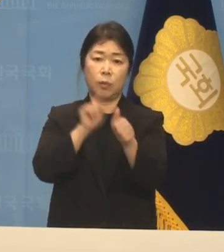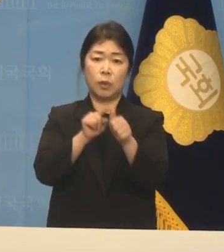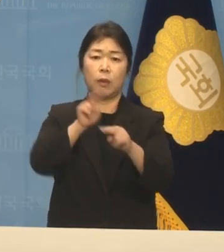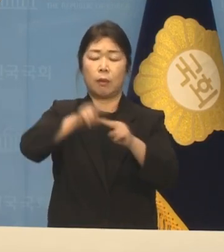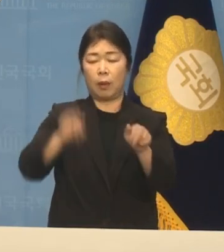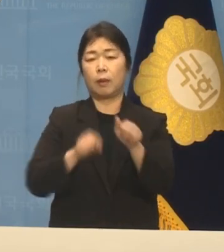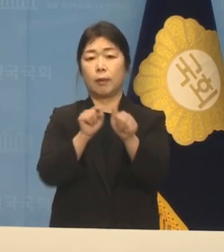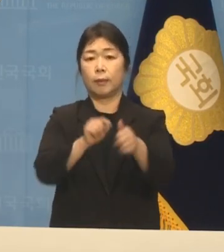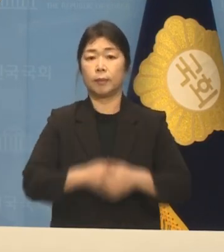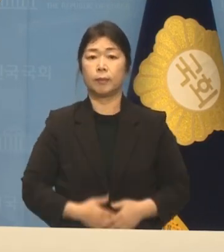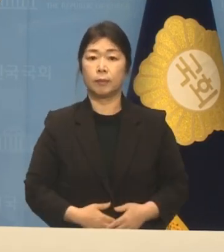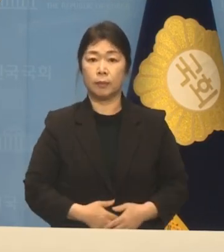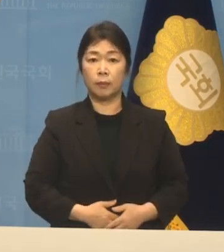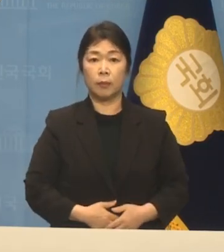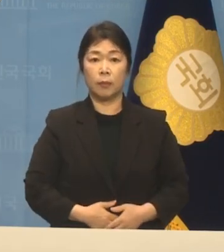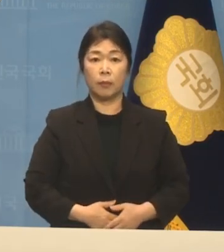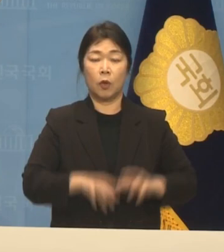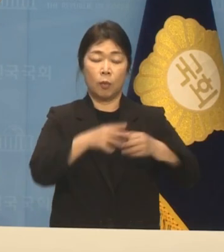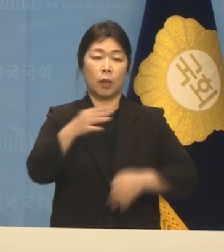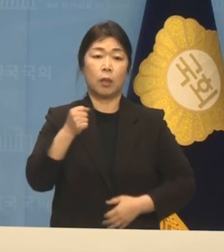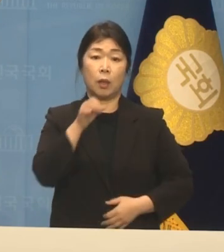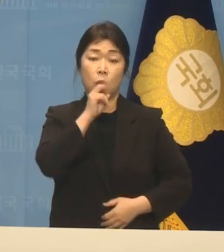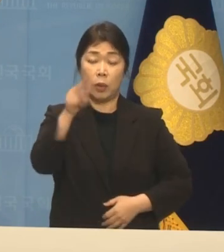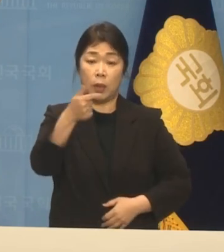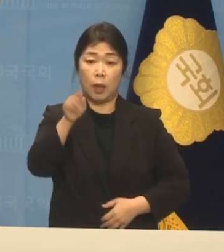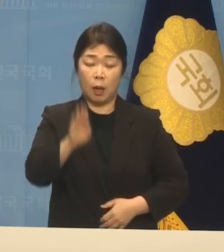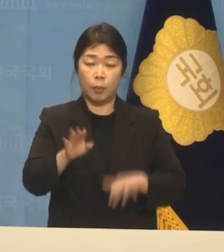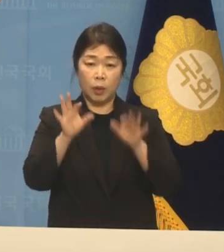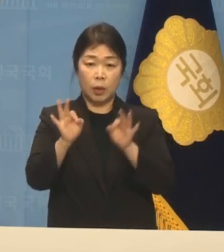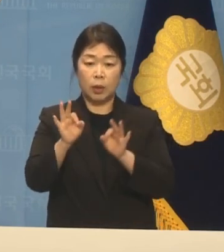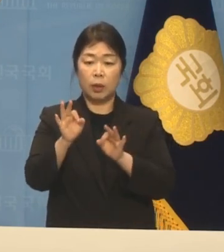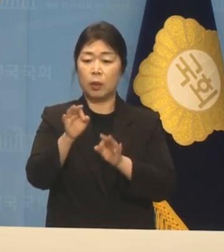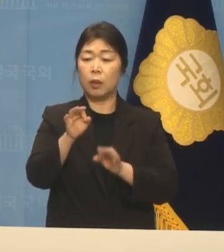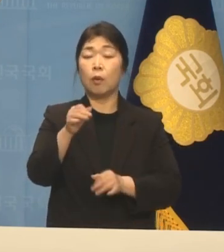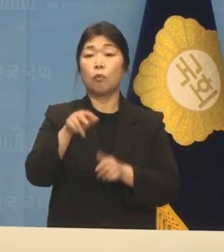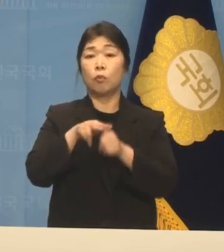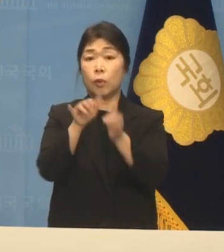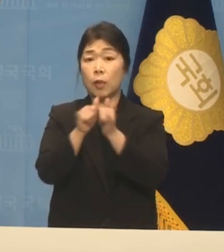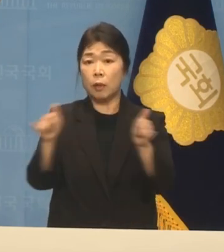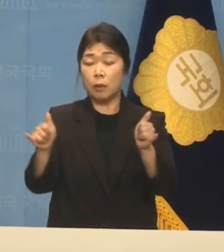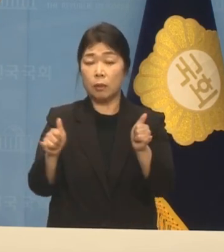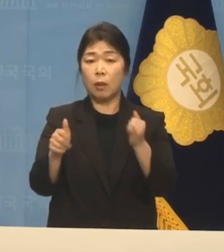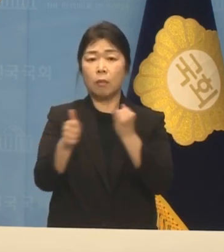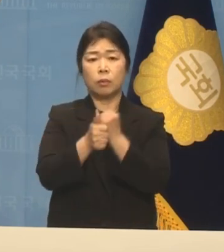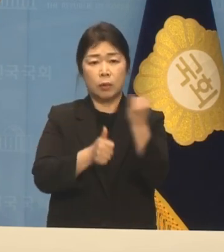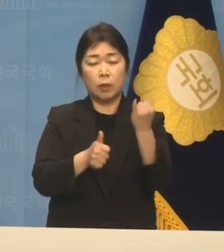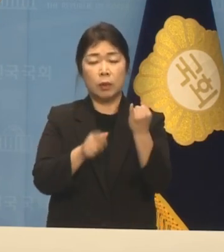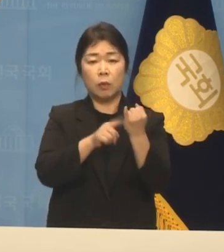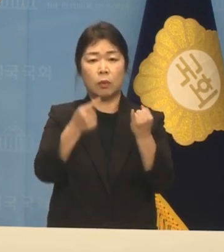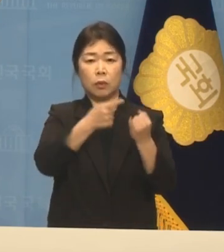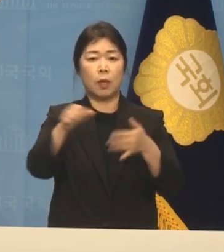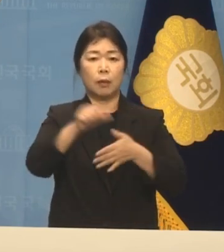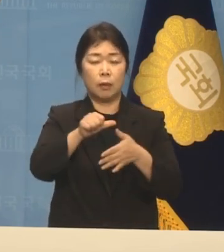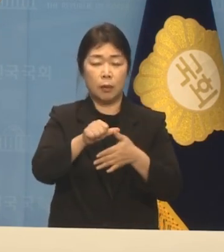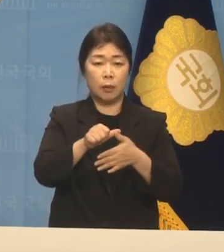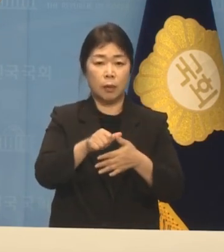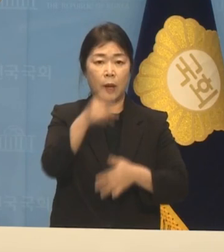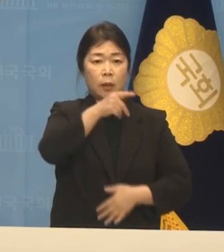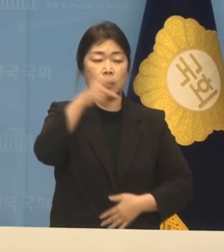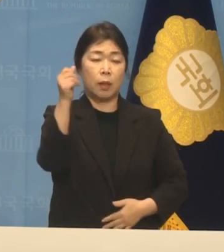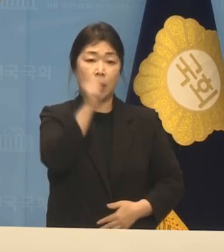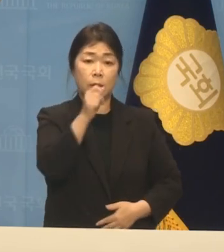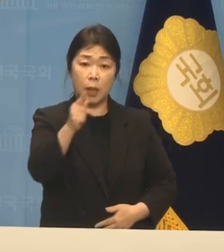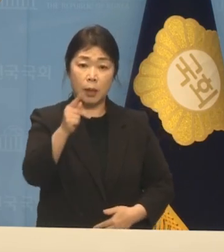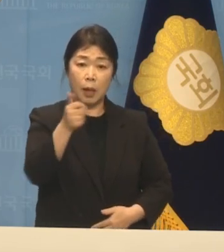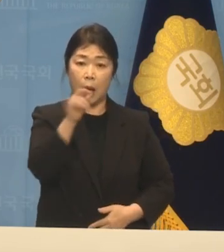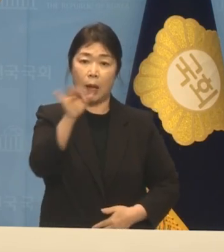사퇴하라. 국민의힘 용인갑 이원모 후보는 배우자 신 씨와 장남이 SK하이닉스